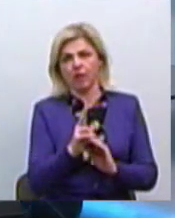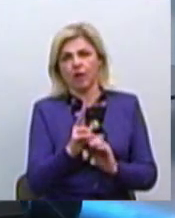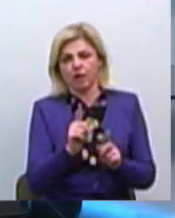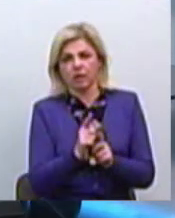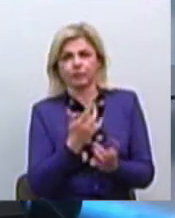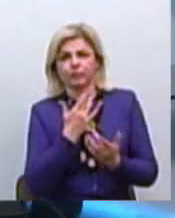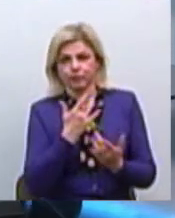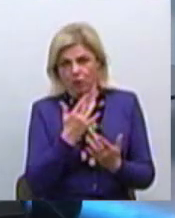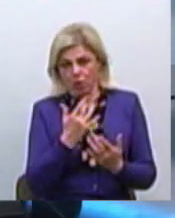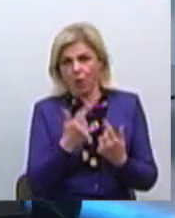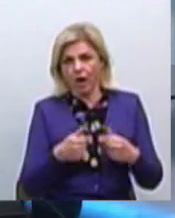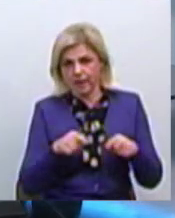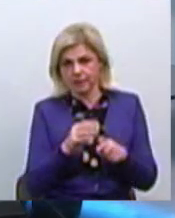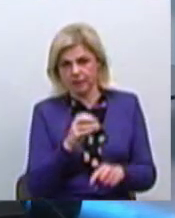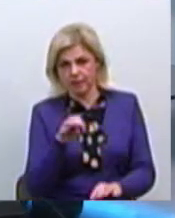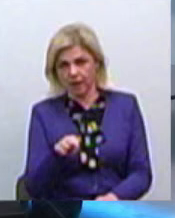таке поняття.